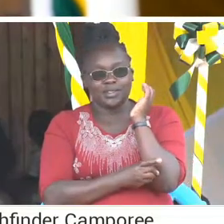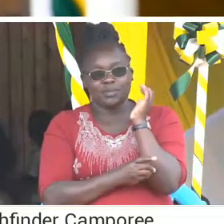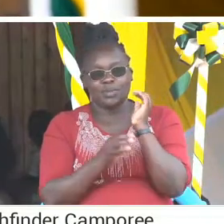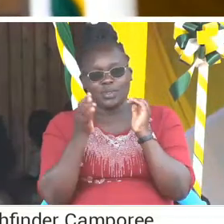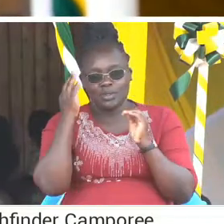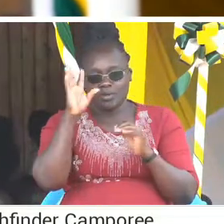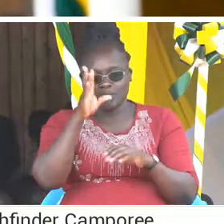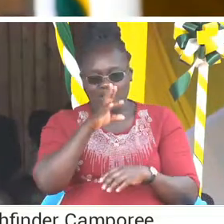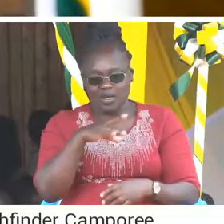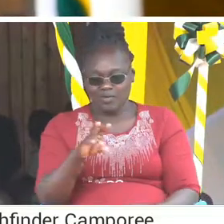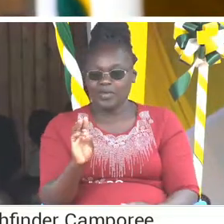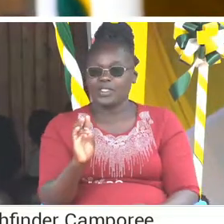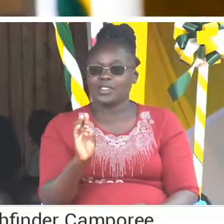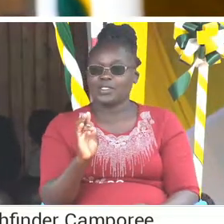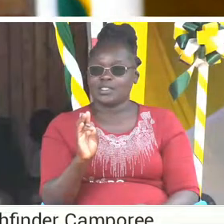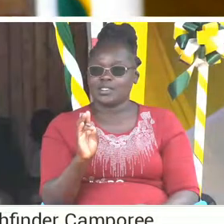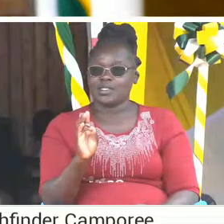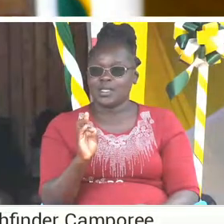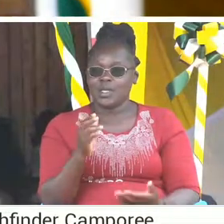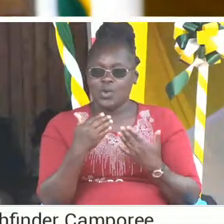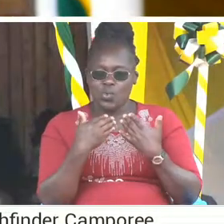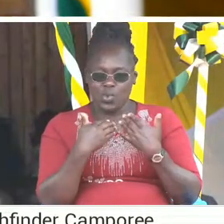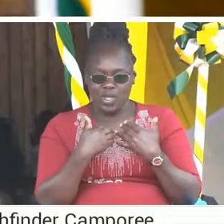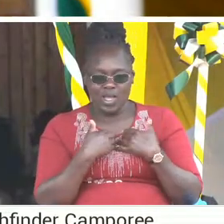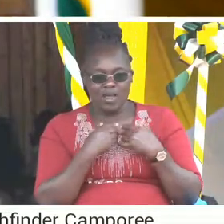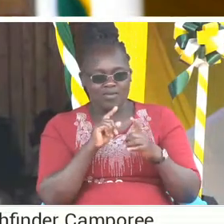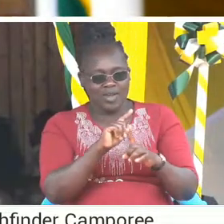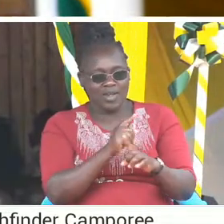ambayo inawatofautisha na watu wote,